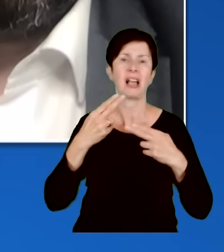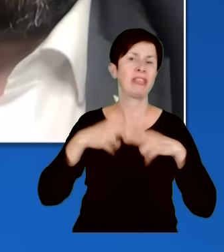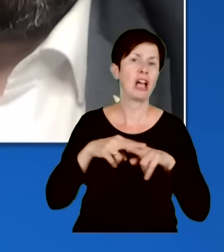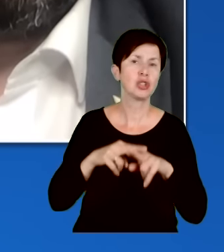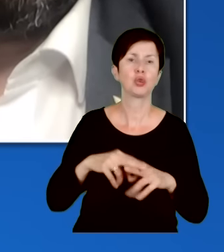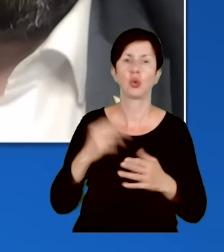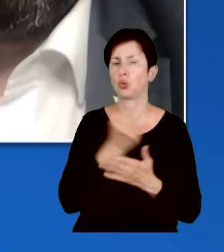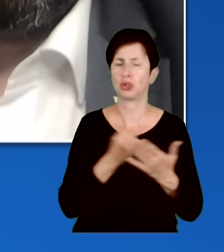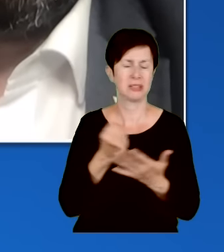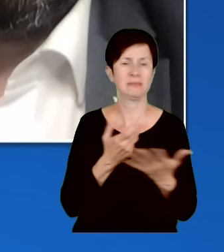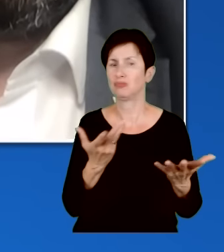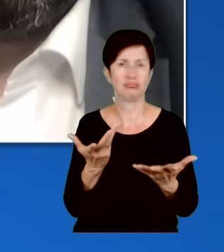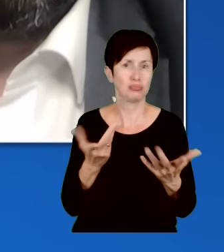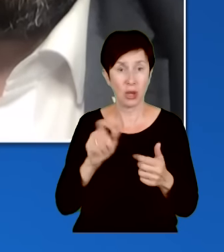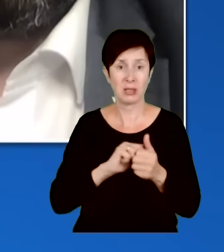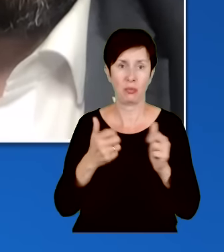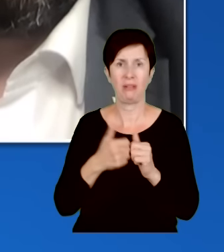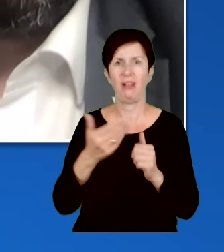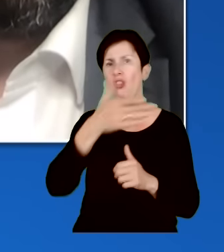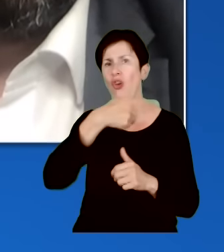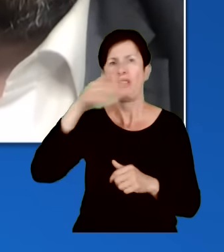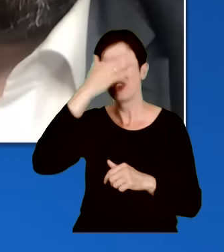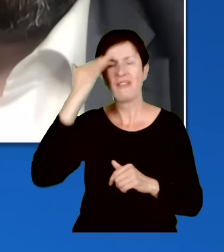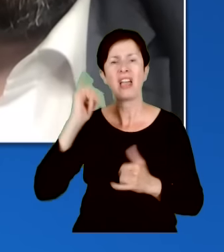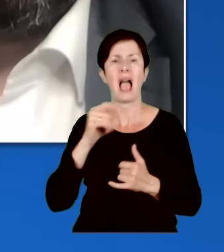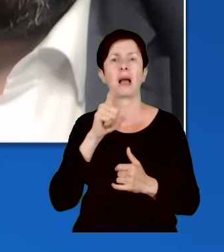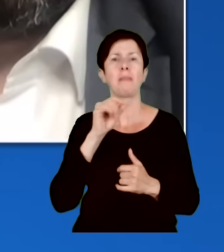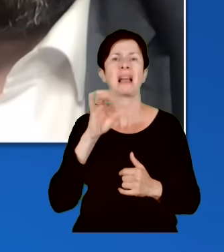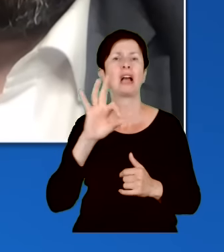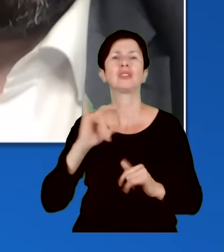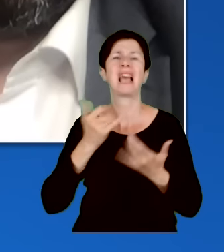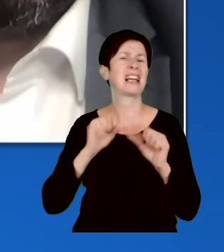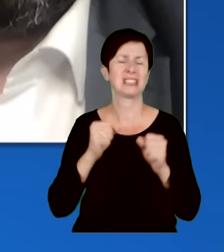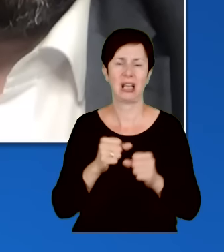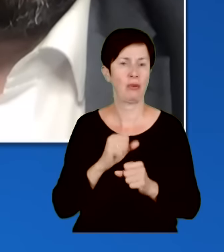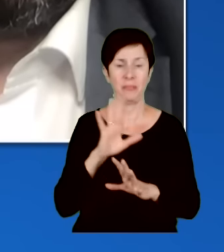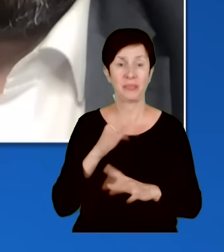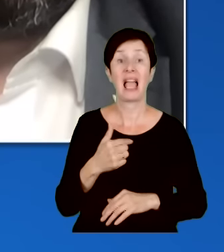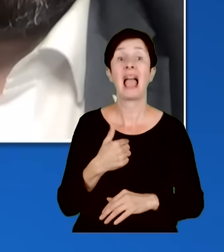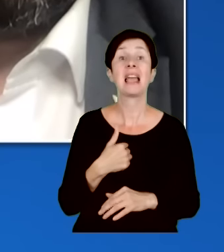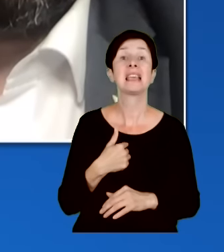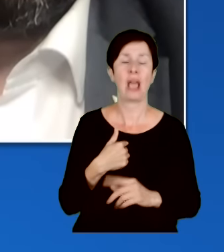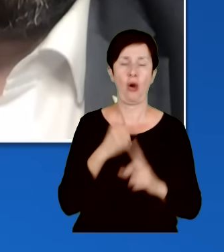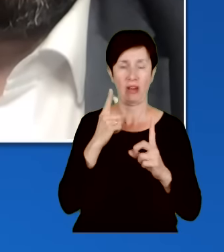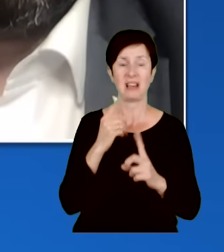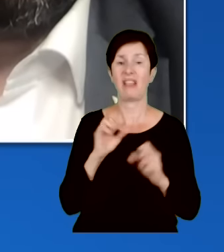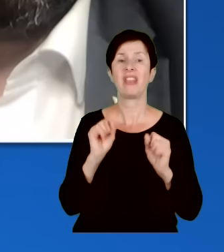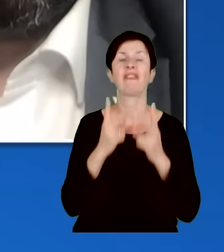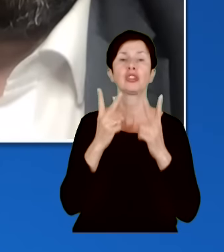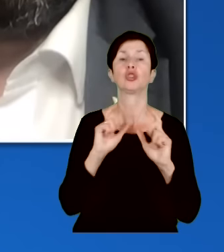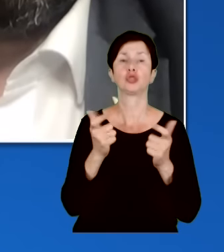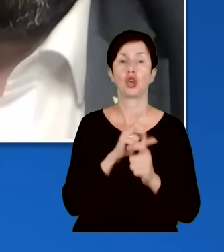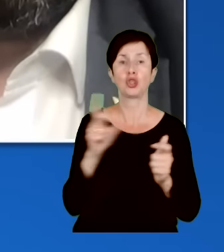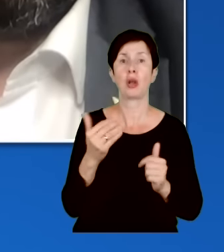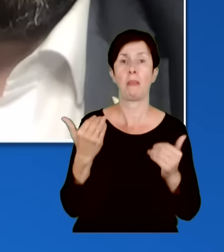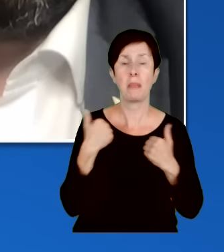był problem bo oni nie wiedzieli jak po gazus działa i tak dalej to nie ma znaczenia Moim zdaniem znaczenie największe czy było